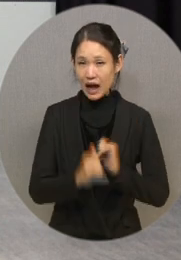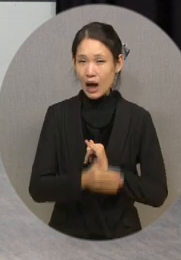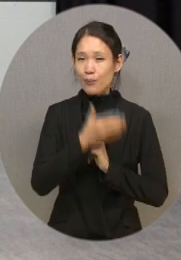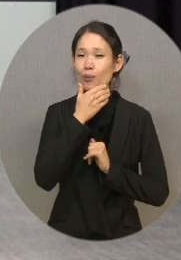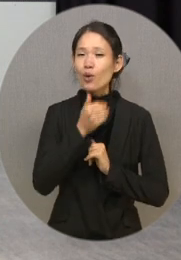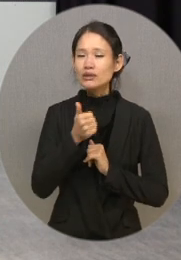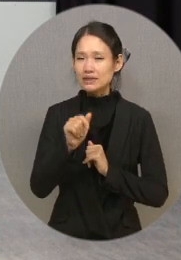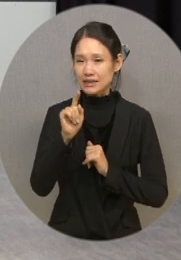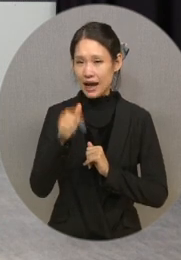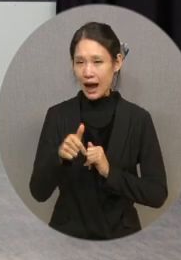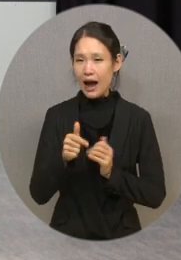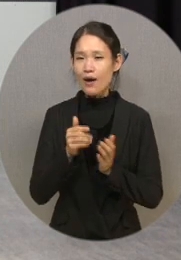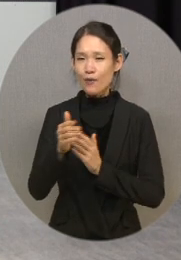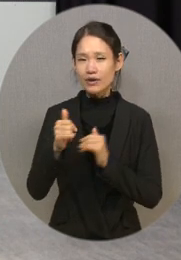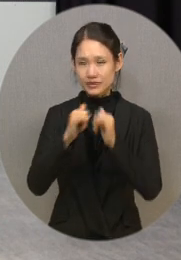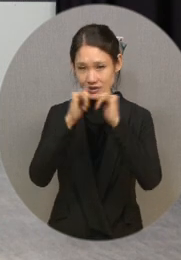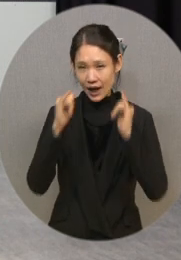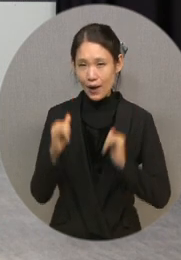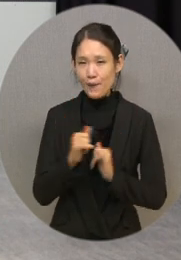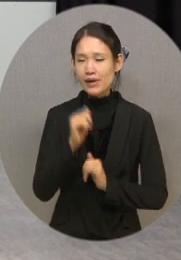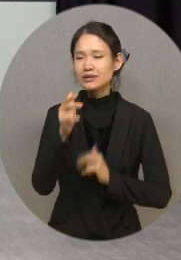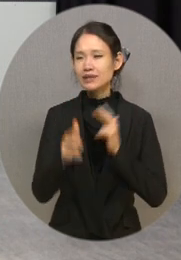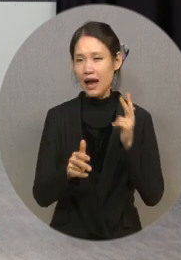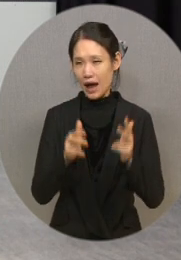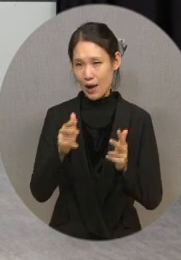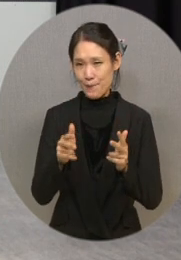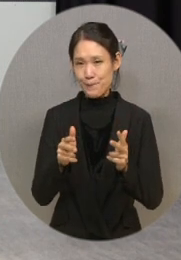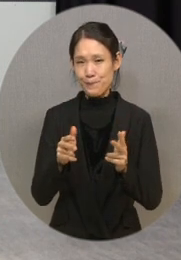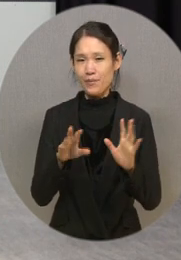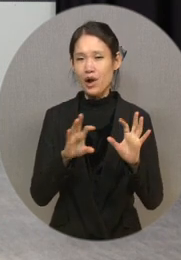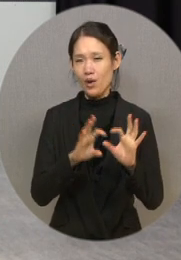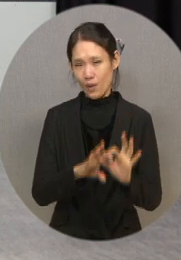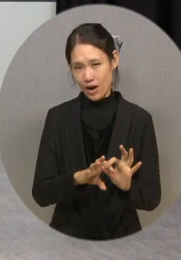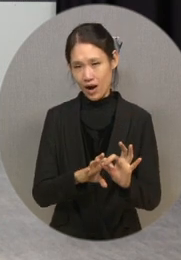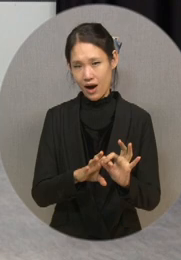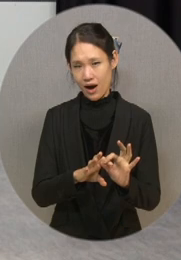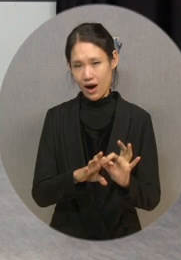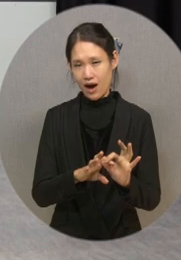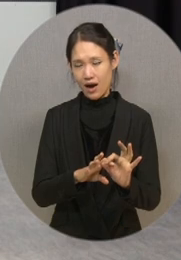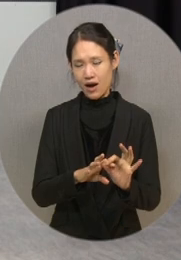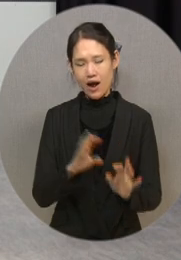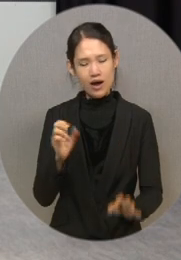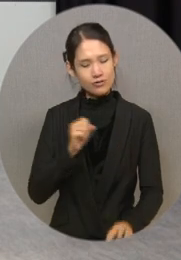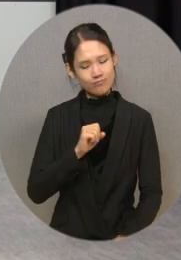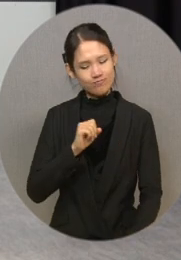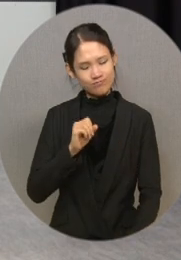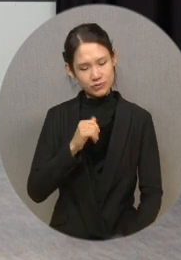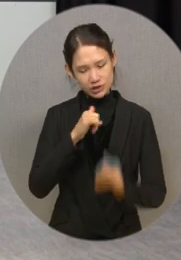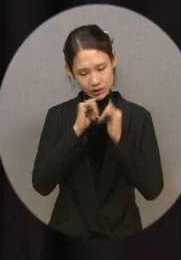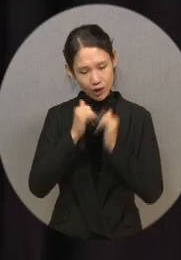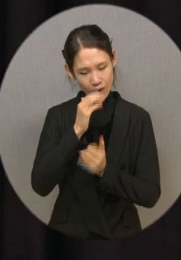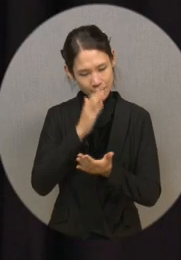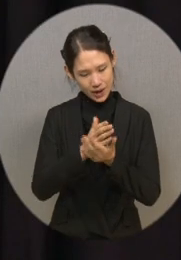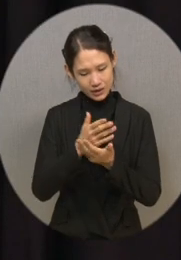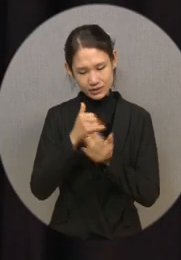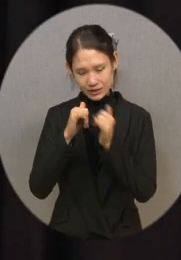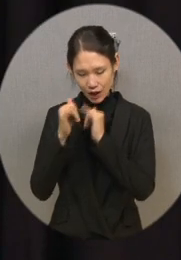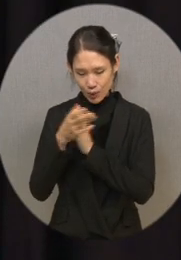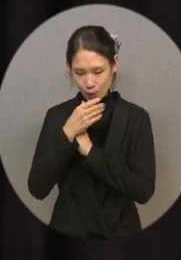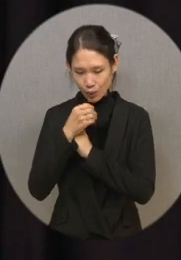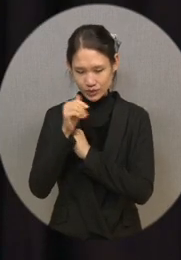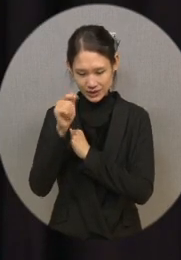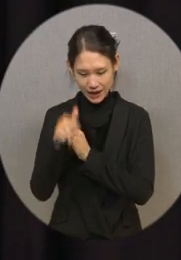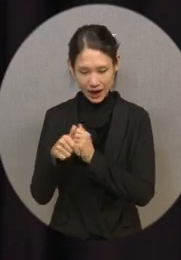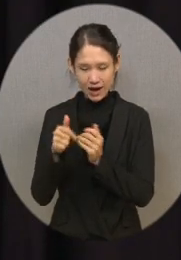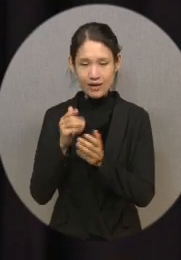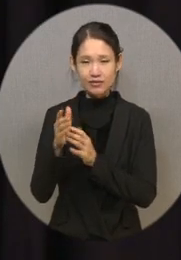사회복지학과, 그 당시에는 사회사업학과라고 했는데 거기서 알고 그러면 사회학과를 가지 않고 이제 사회복지학과를